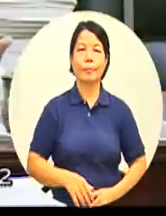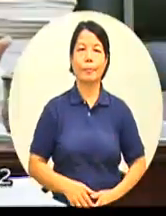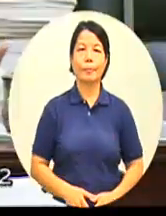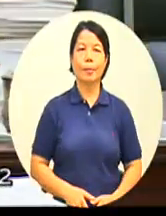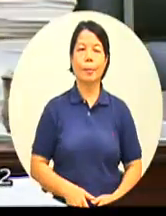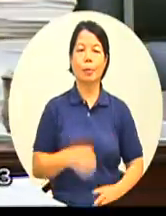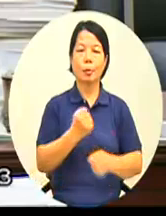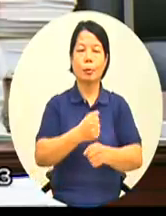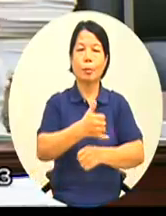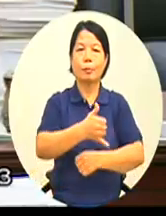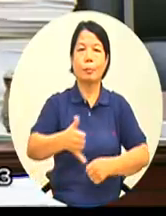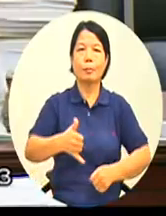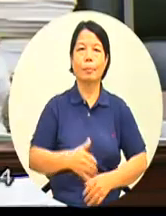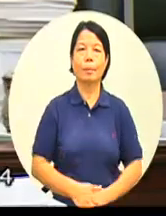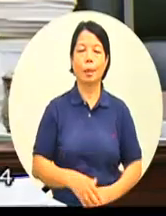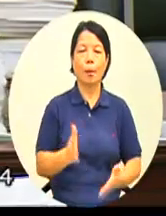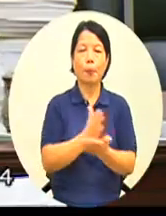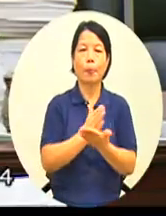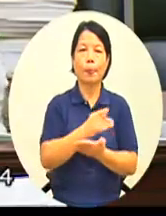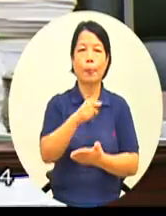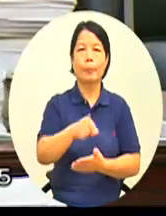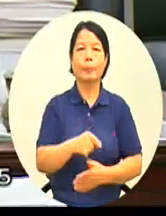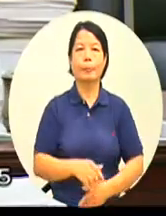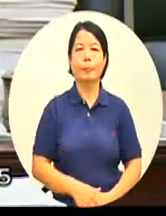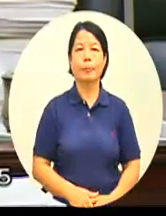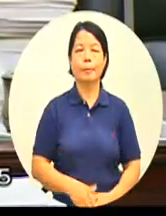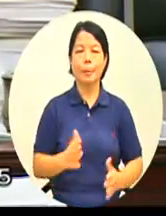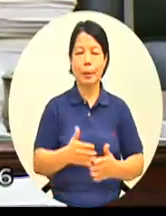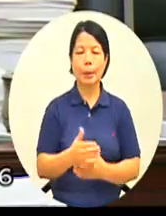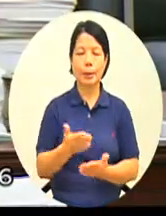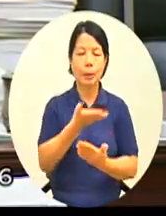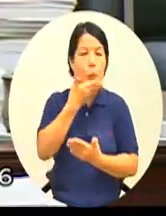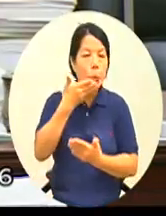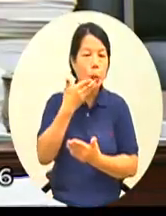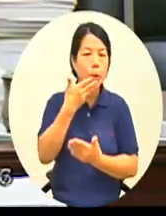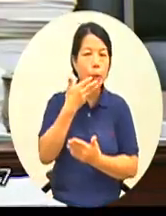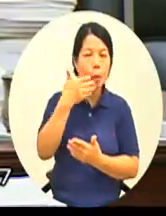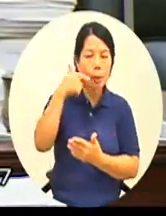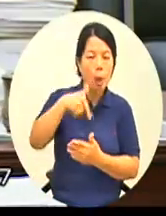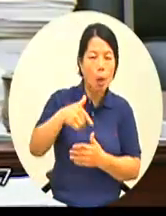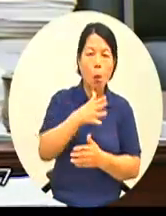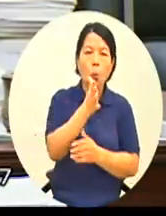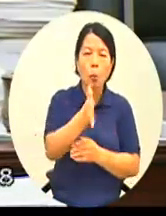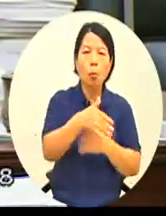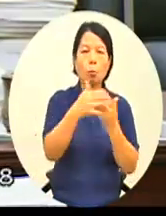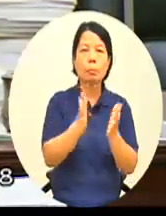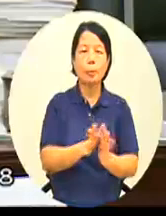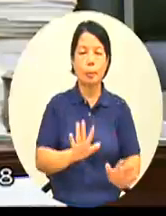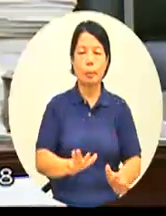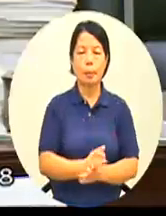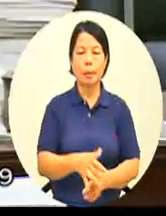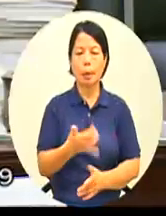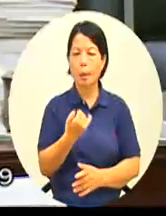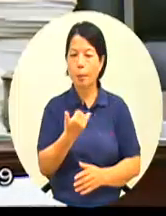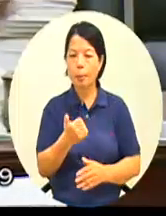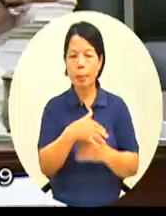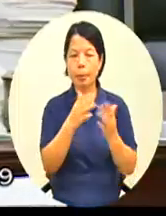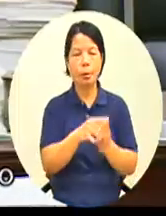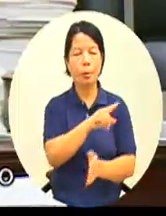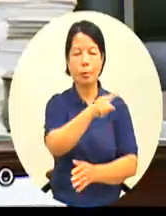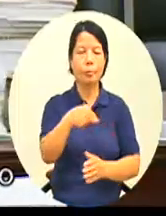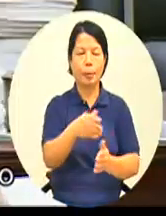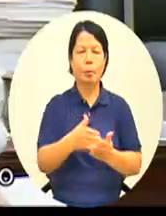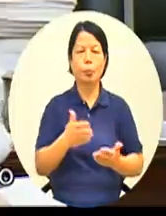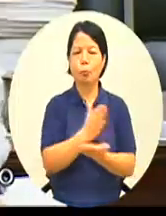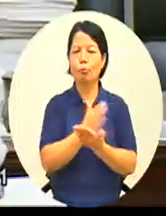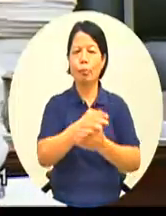务人员也不好意思说批评好或不好，但私底下你问他后拜大概心中都有一把尺了，不用什么平衡表、什么量